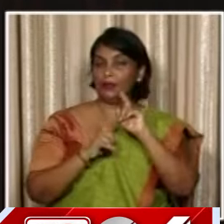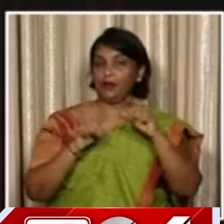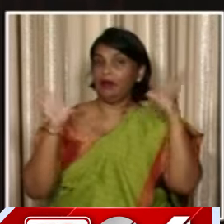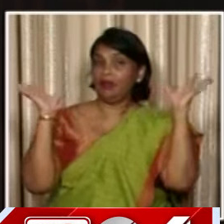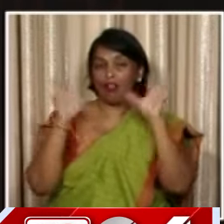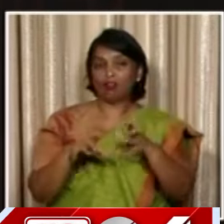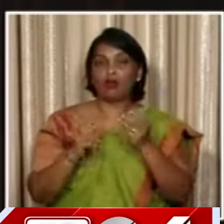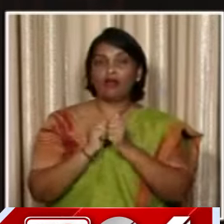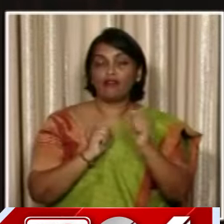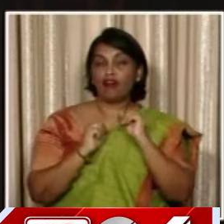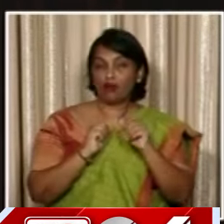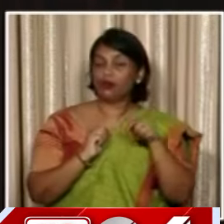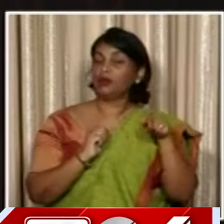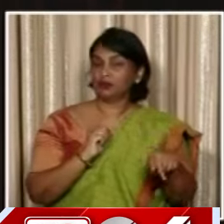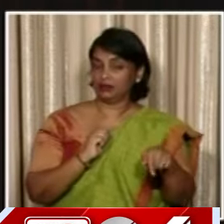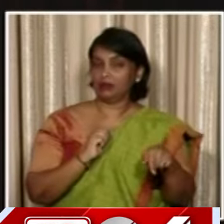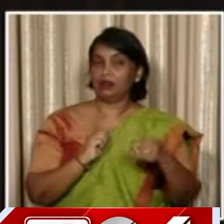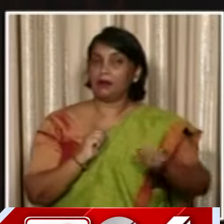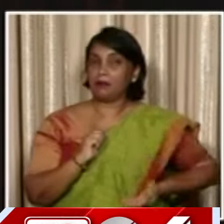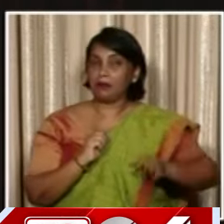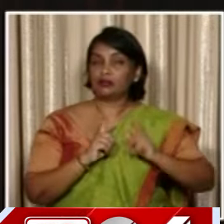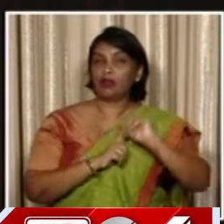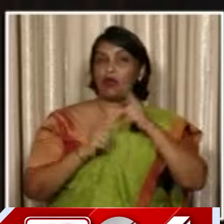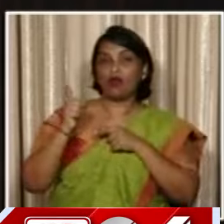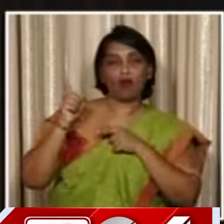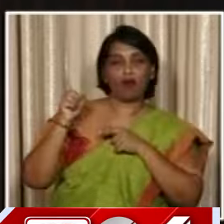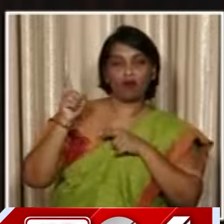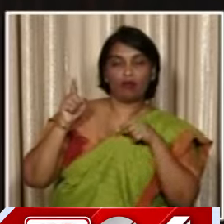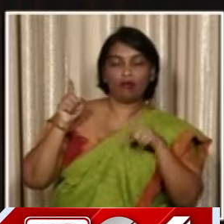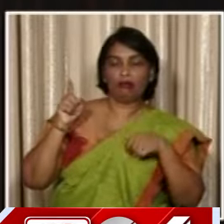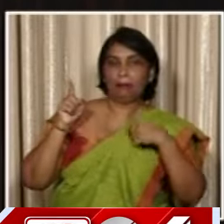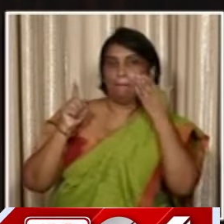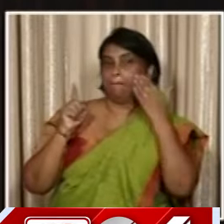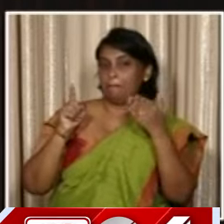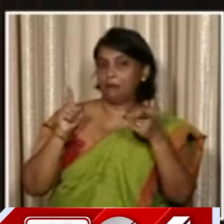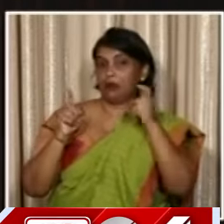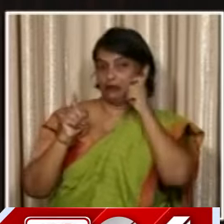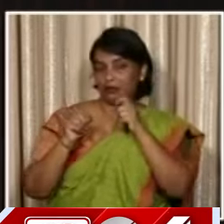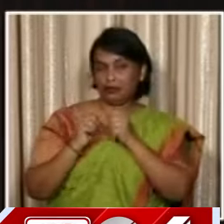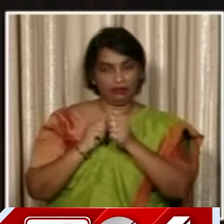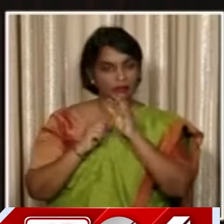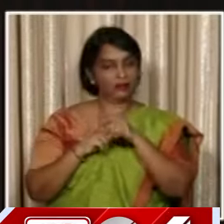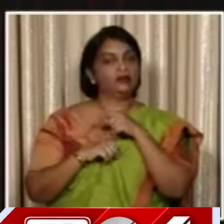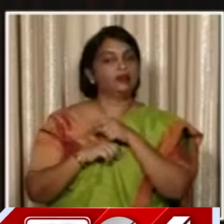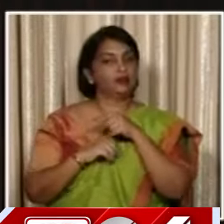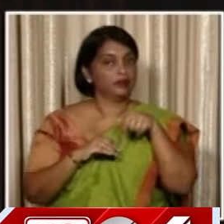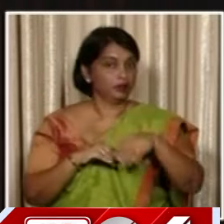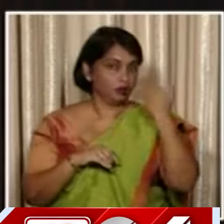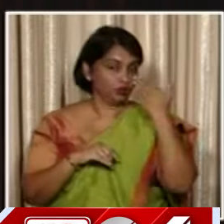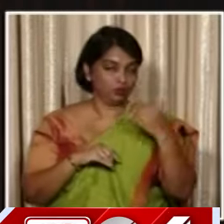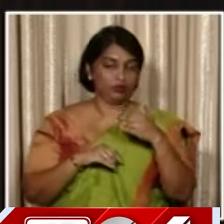නම් කොහොමද හැසිරුනේ කියලා. අද බංගලාදේශ පාර්ලිමේන්තුව ඇතුලේ ඒ ත්‍රස්තවාදී කණ්ඩායම හැසිරෙන විදිහට අද අපි